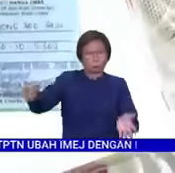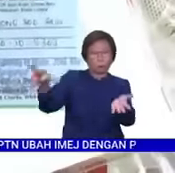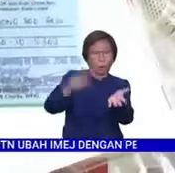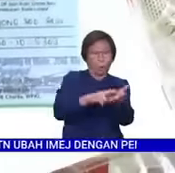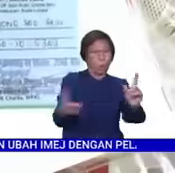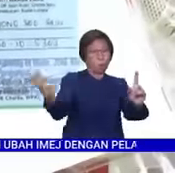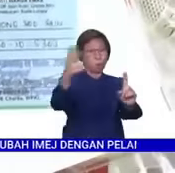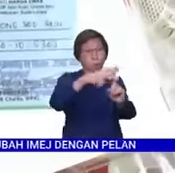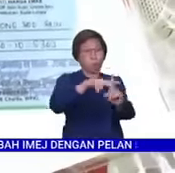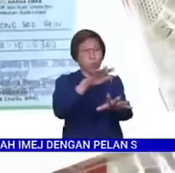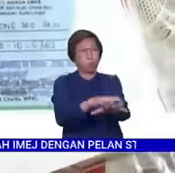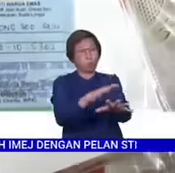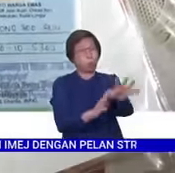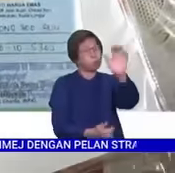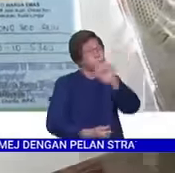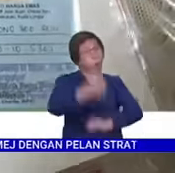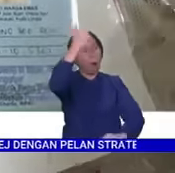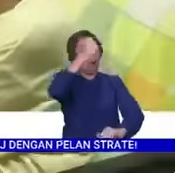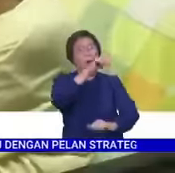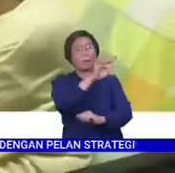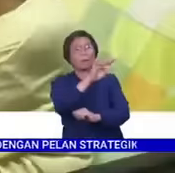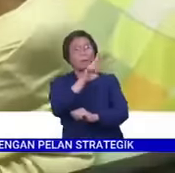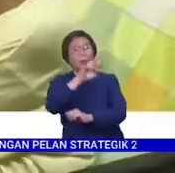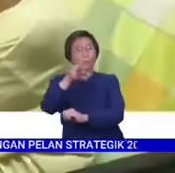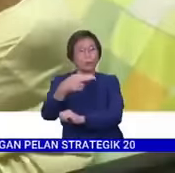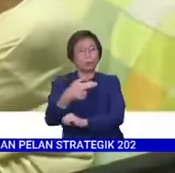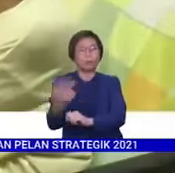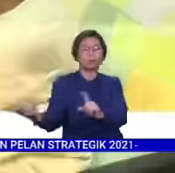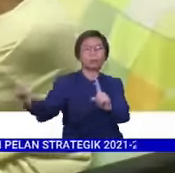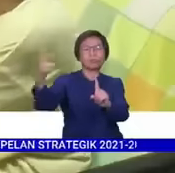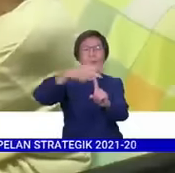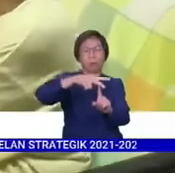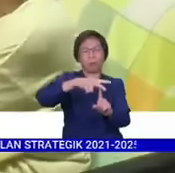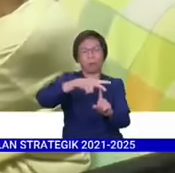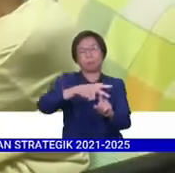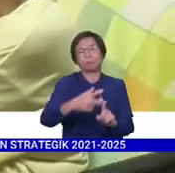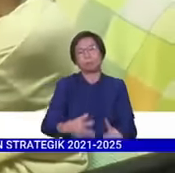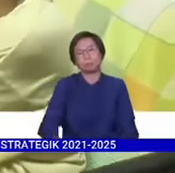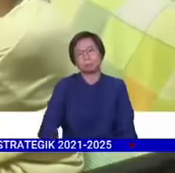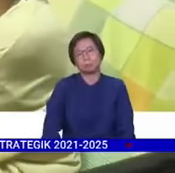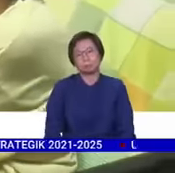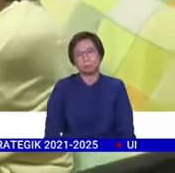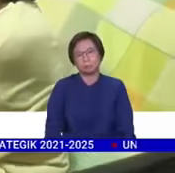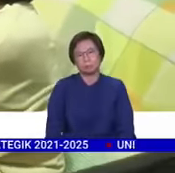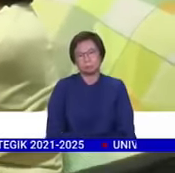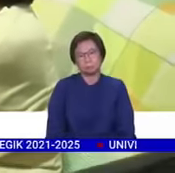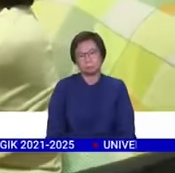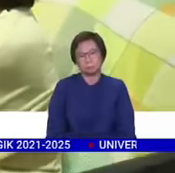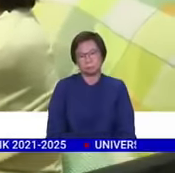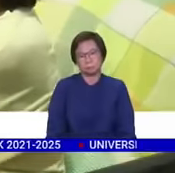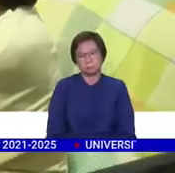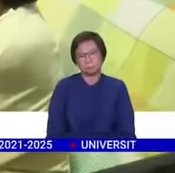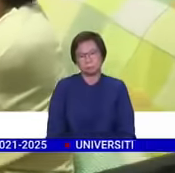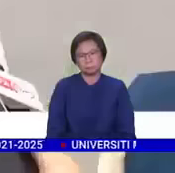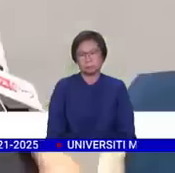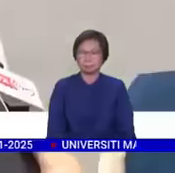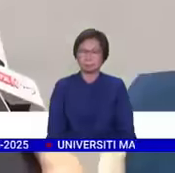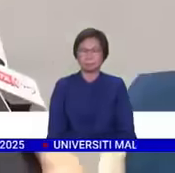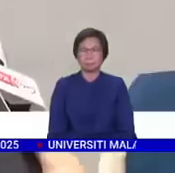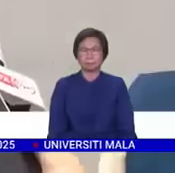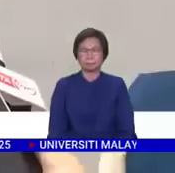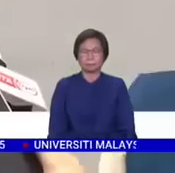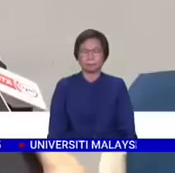permohonan paling tinggi hampir 82000 permohonan A9 Hai